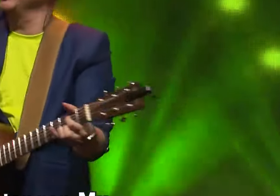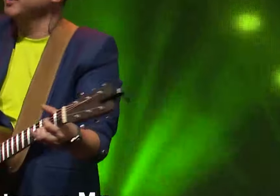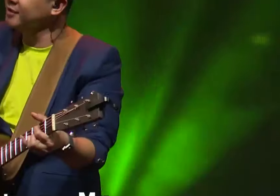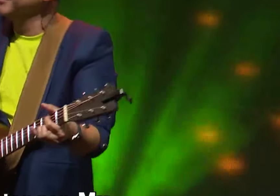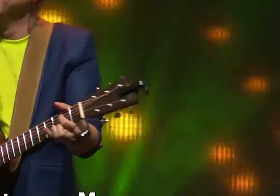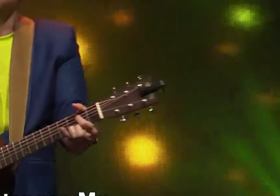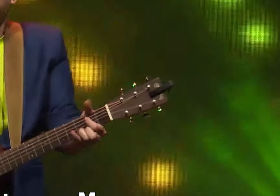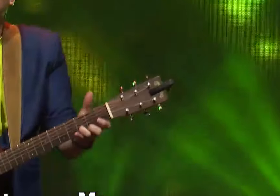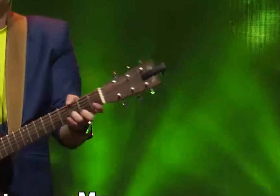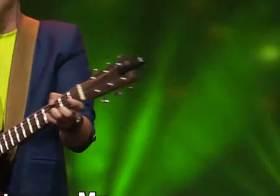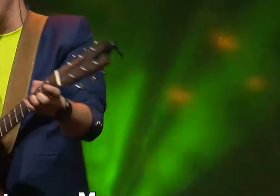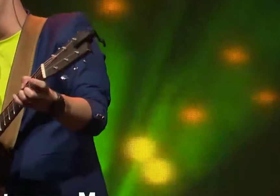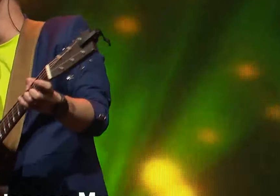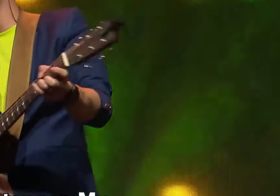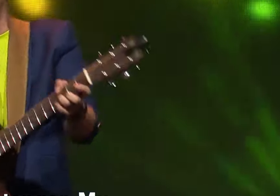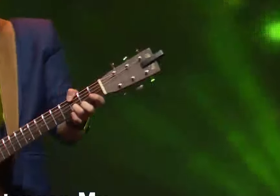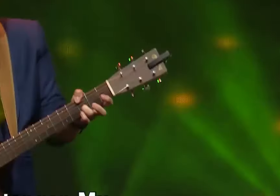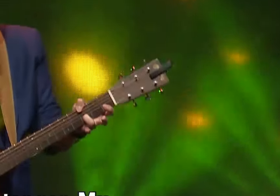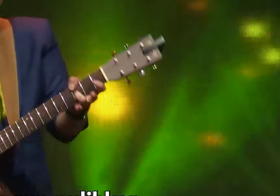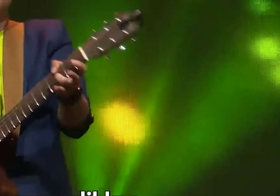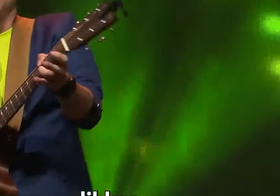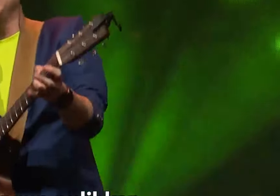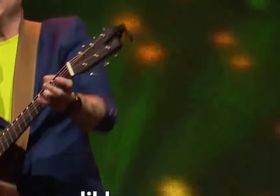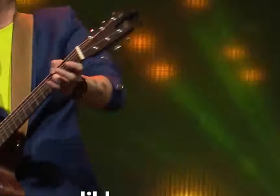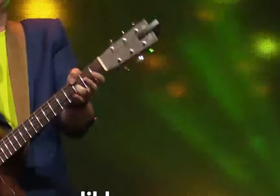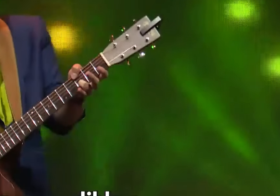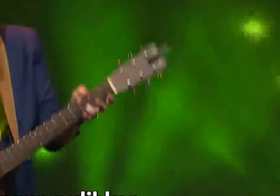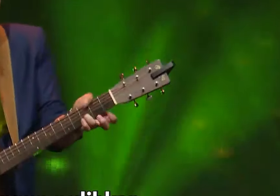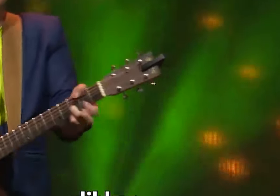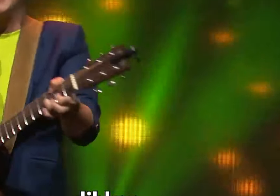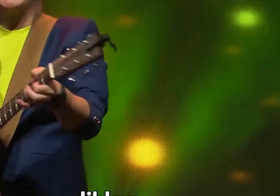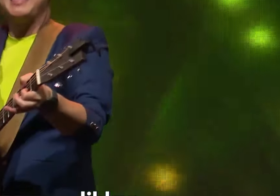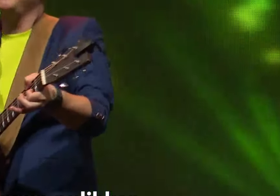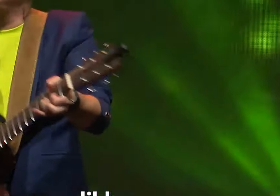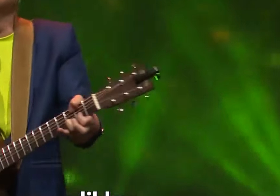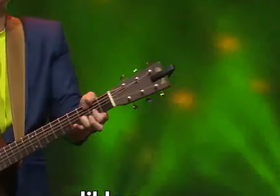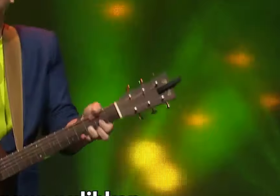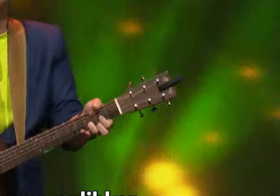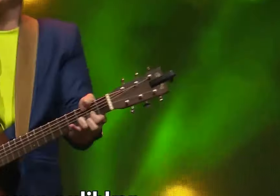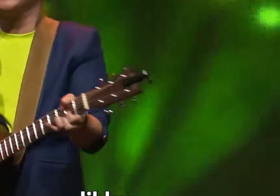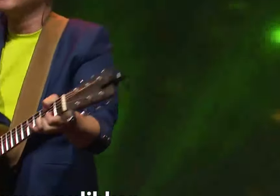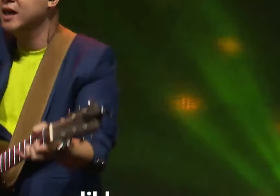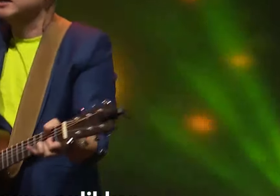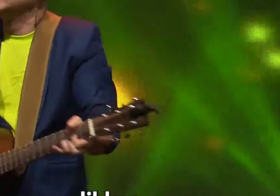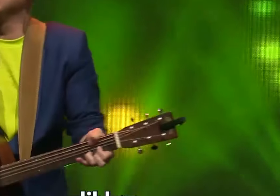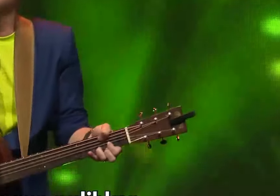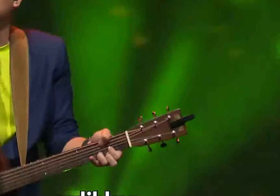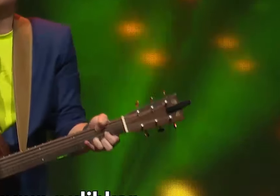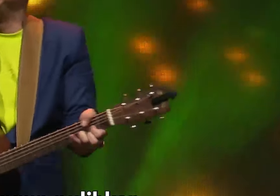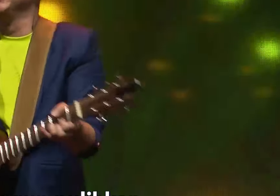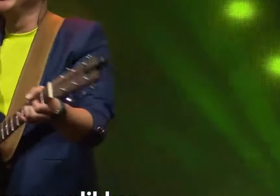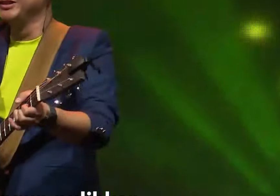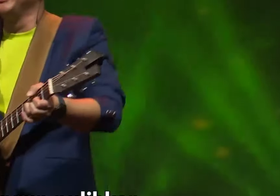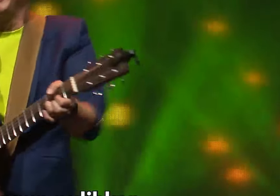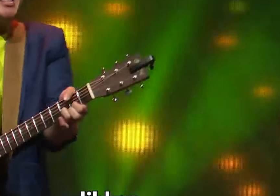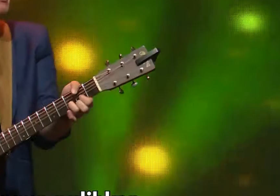hidupku di tanganmu. Kau Tuhan